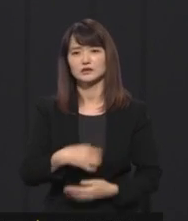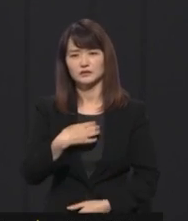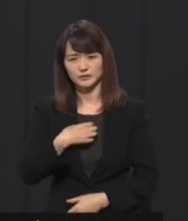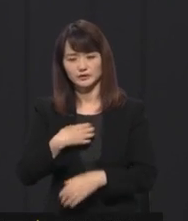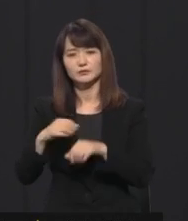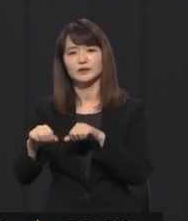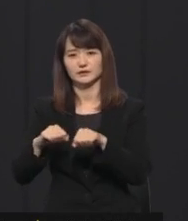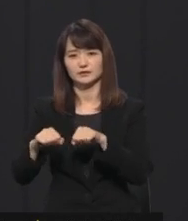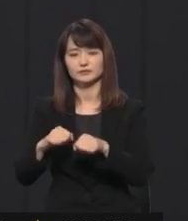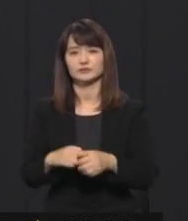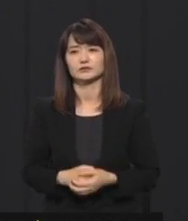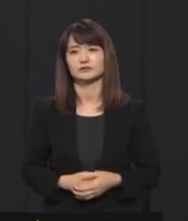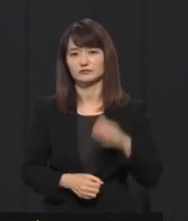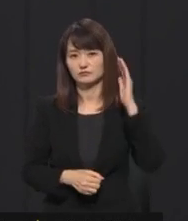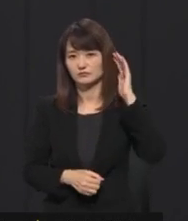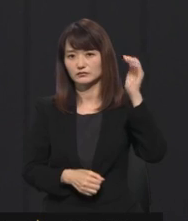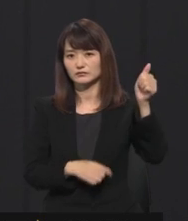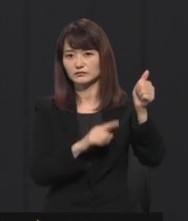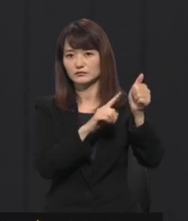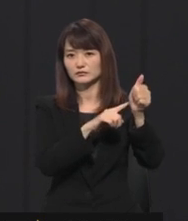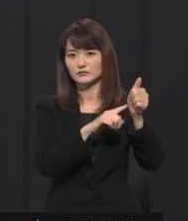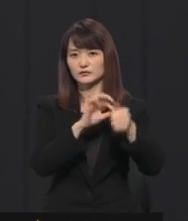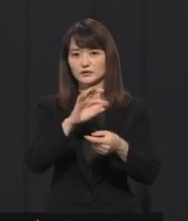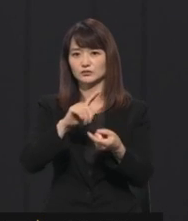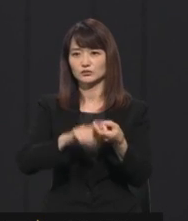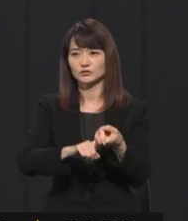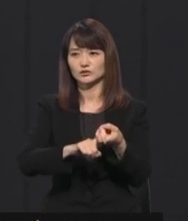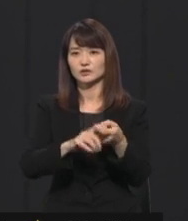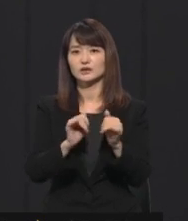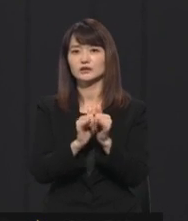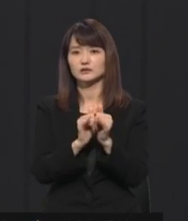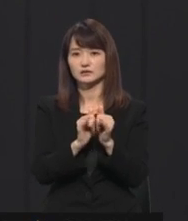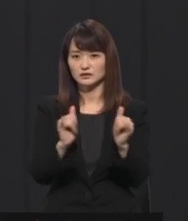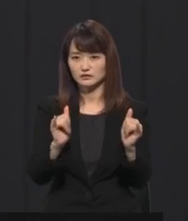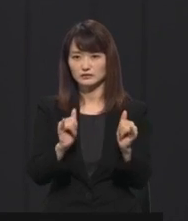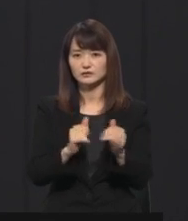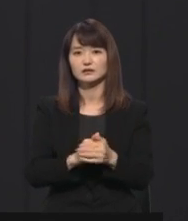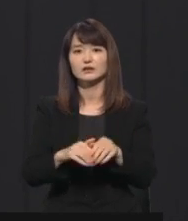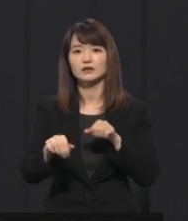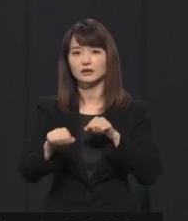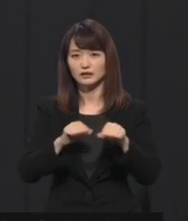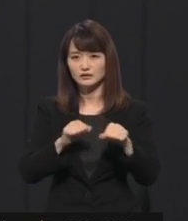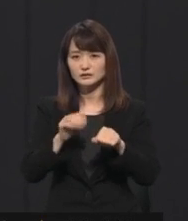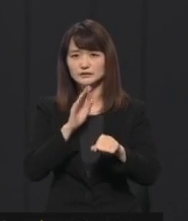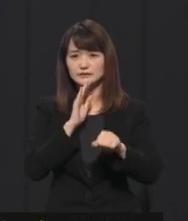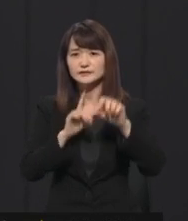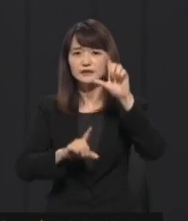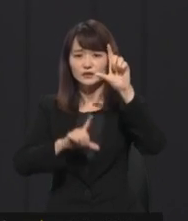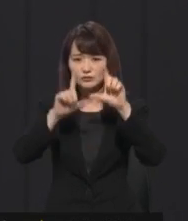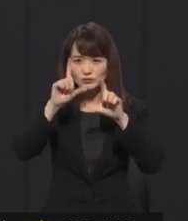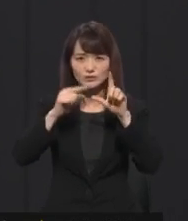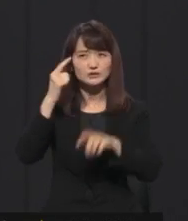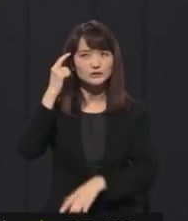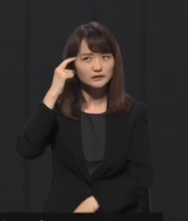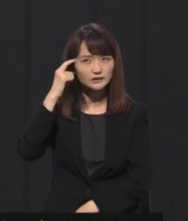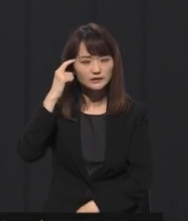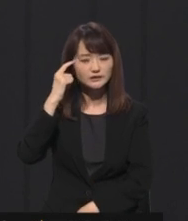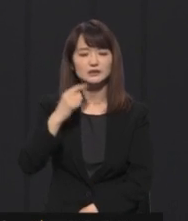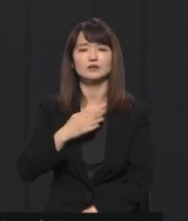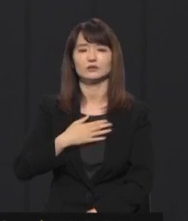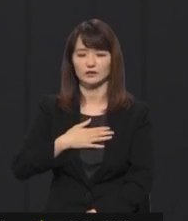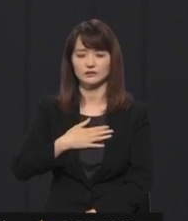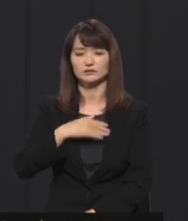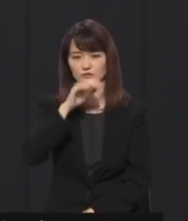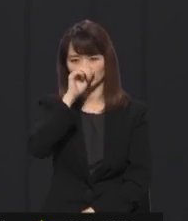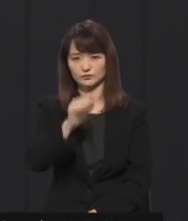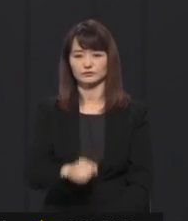행동이라고 보고요 대통령께서 빨리 이윤 회관 이라고 하는 분들의 이런 행동들과 실태 들을 좀 인지해 주셨으면 좋겠습니다